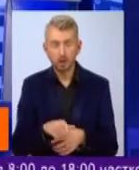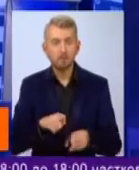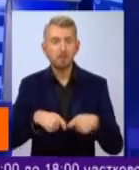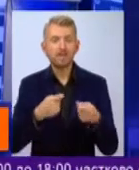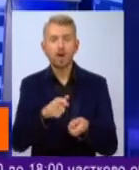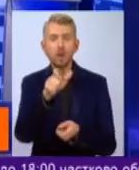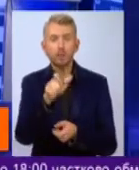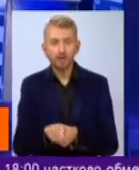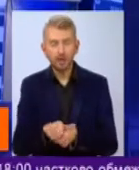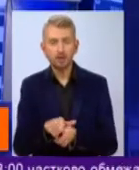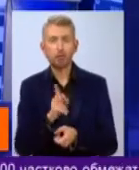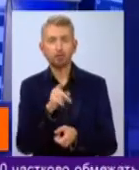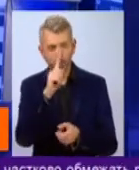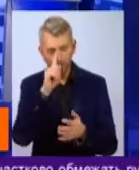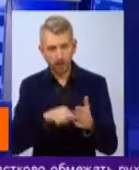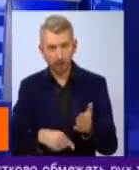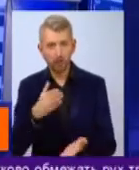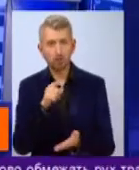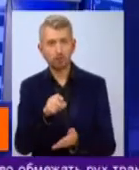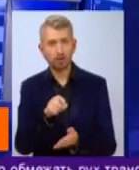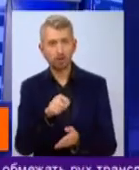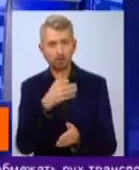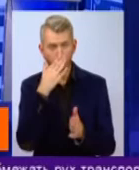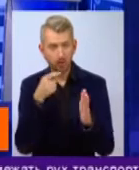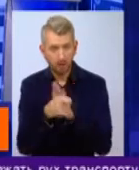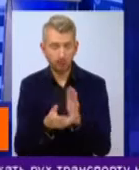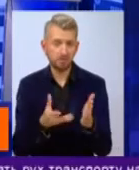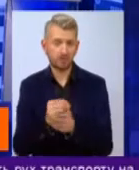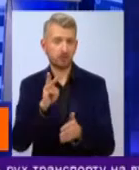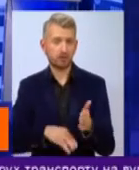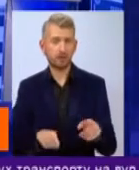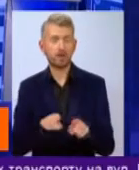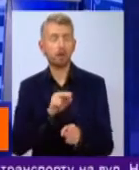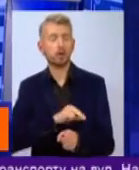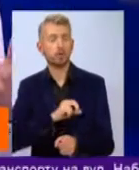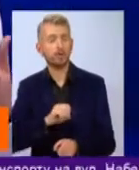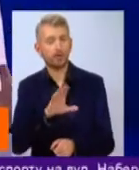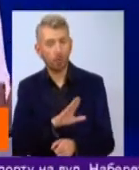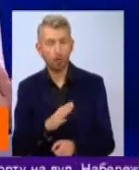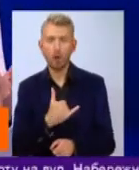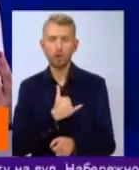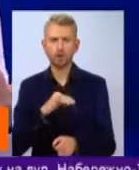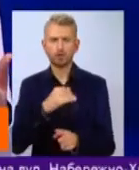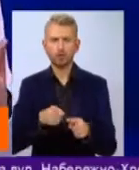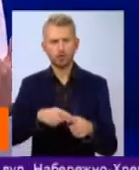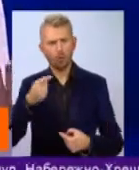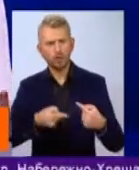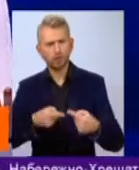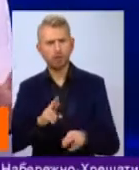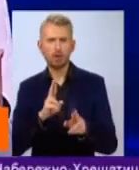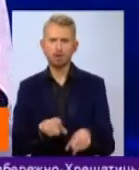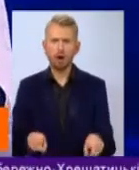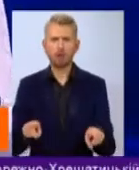людині, якій ти довіряєш. А якщо вона тебе підставила, то плати штраф. Ну, так працює в Європі. А в нас стосовно цього дискутують, що як же